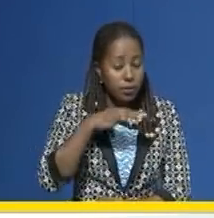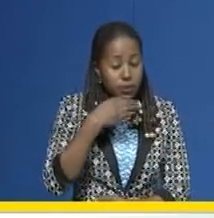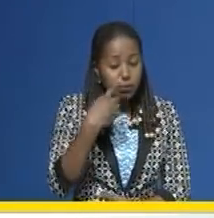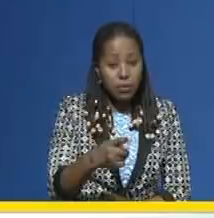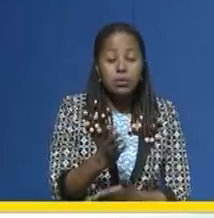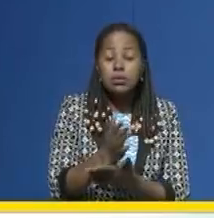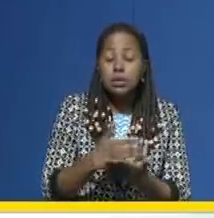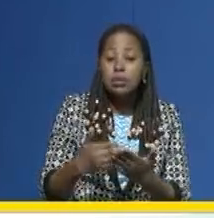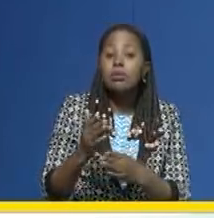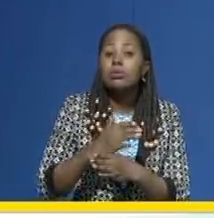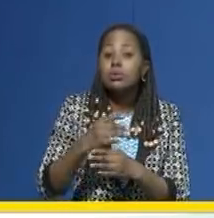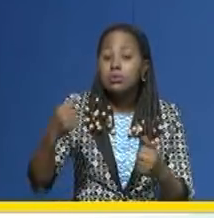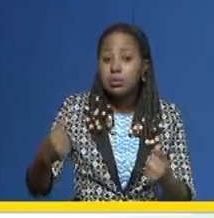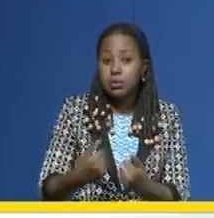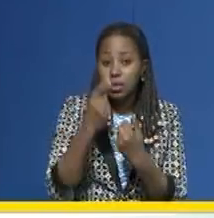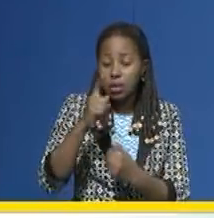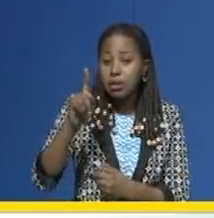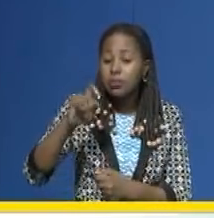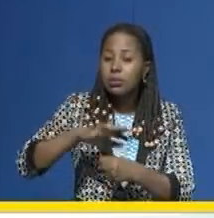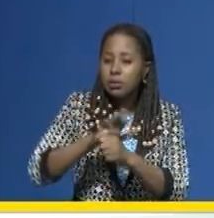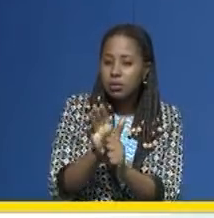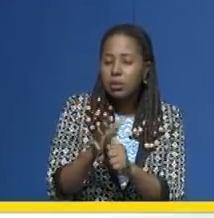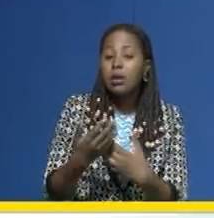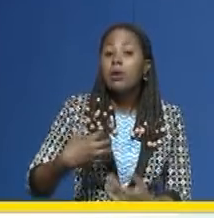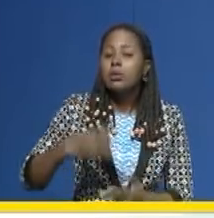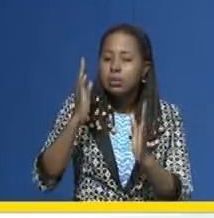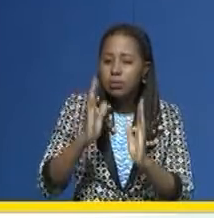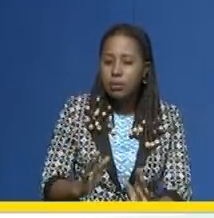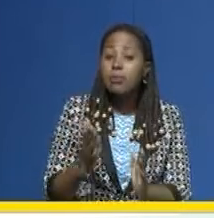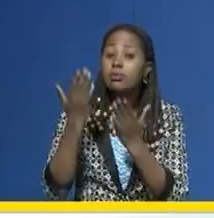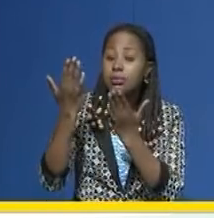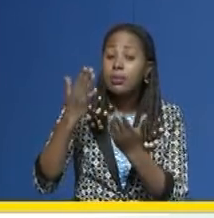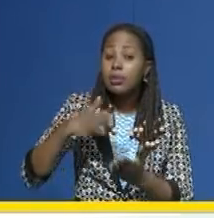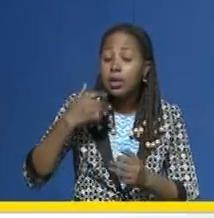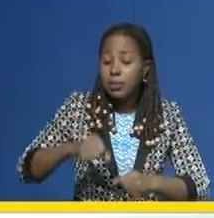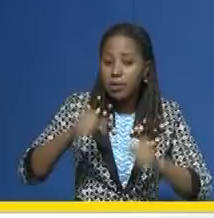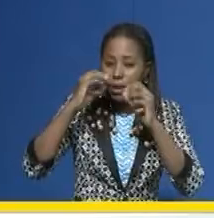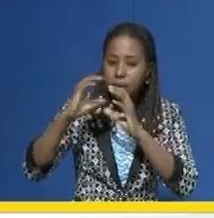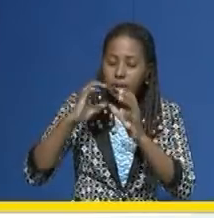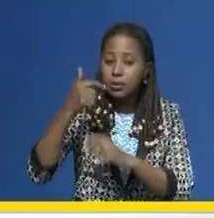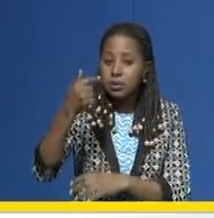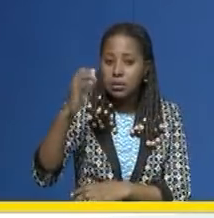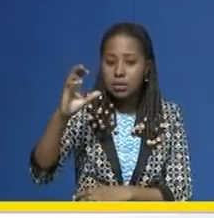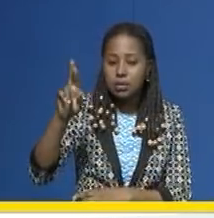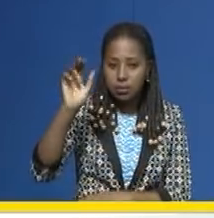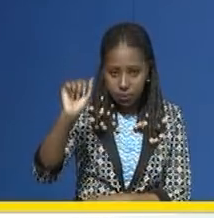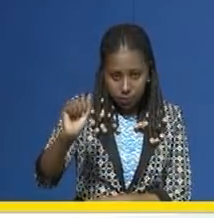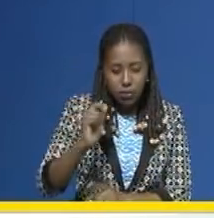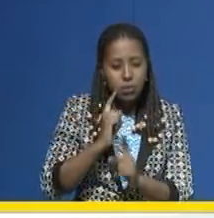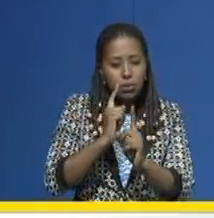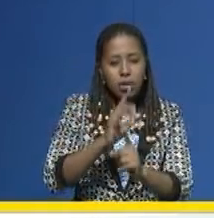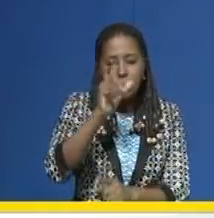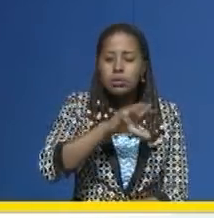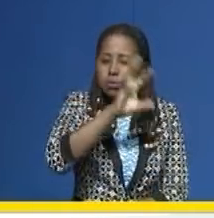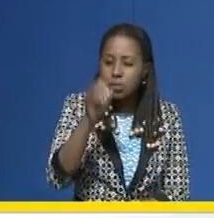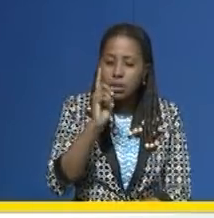sehemu kubwa ni juu ya janga hili la virusi vya corona. Waziri Mkuu Kassim Majaliwa ameitaka mamlaka ya mawasiliano nchini TCRA kuwafuatilia